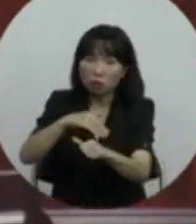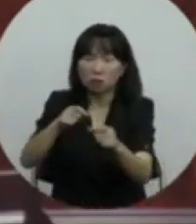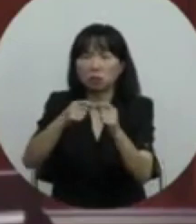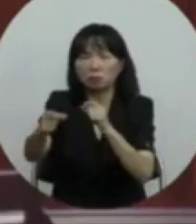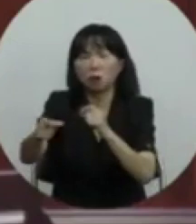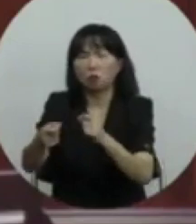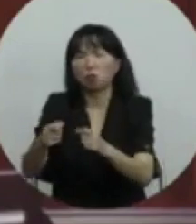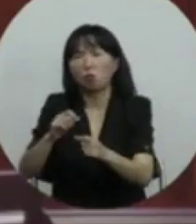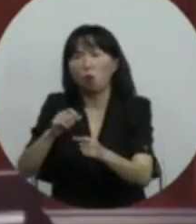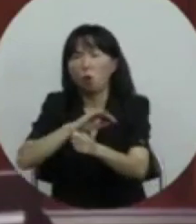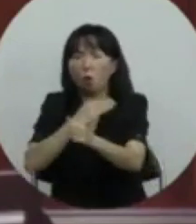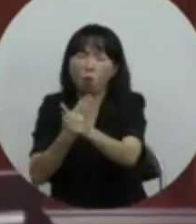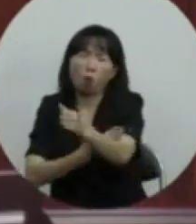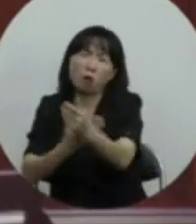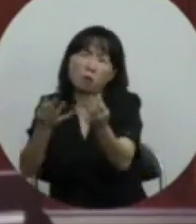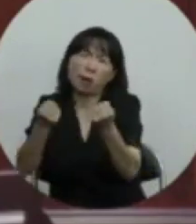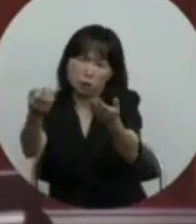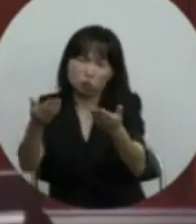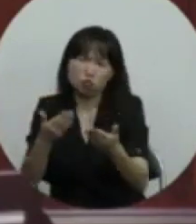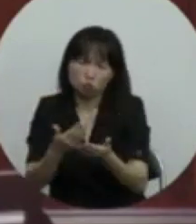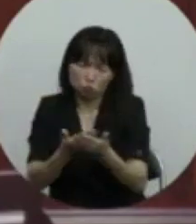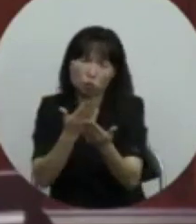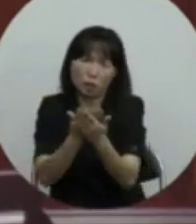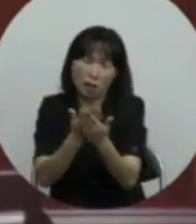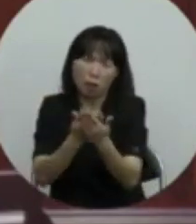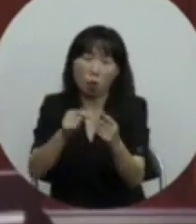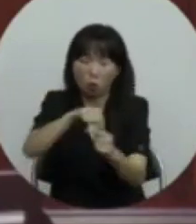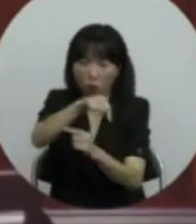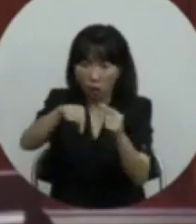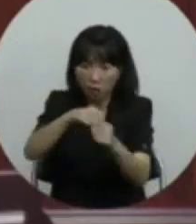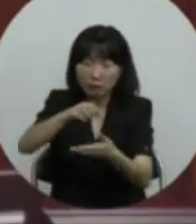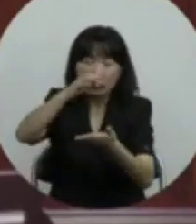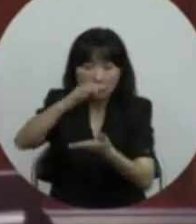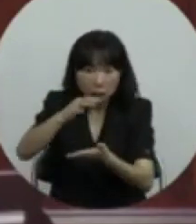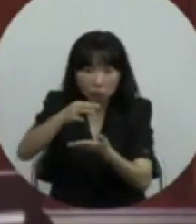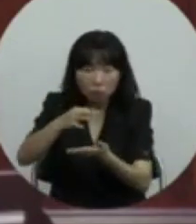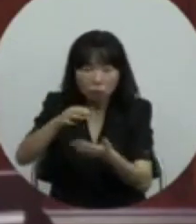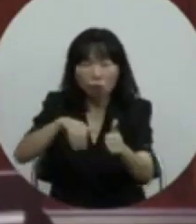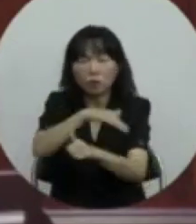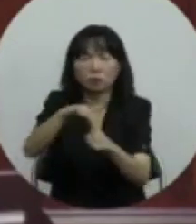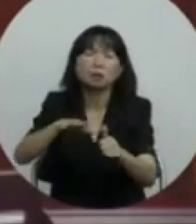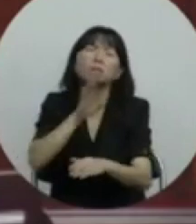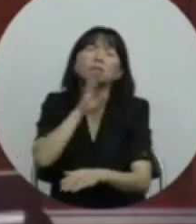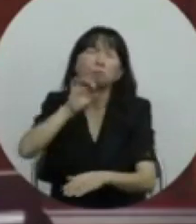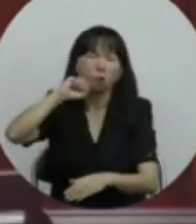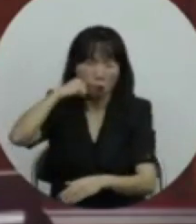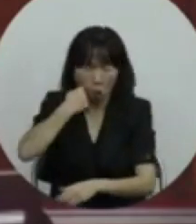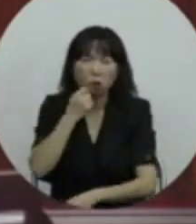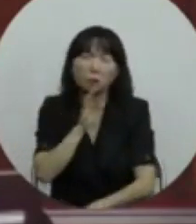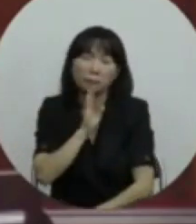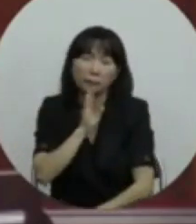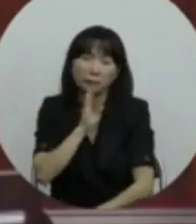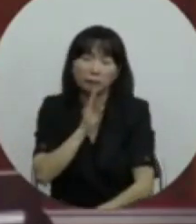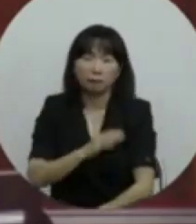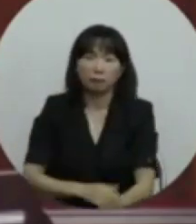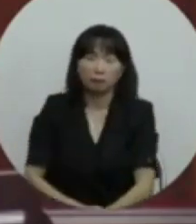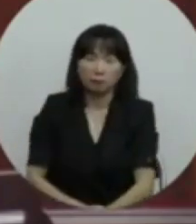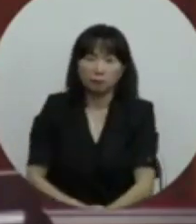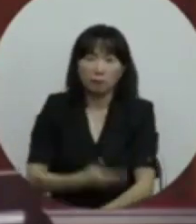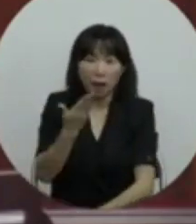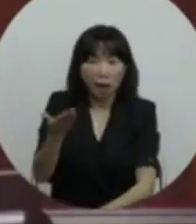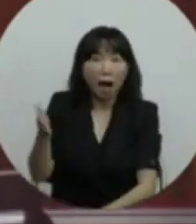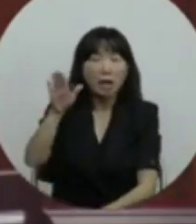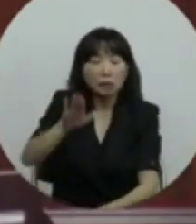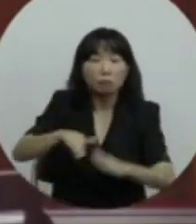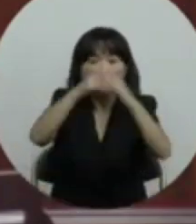많은 권한을 넘겨달라고 요구하기에는 행정적, 재정적으로 현실적인 어려움이 많은 것이 사실입니다.